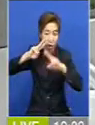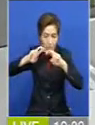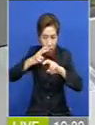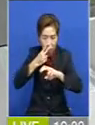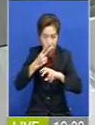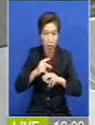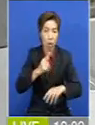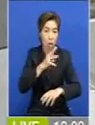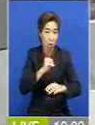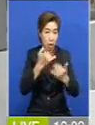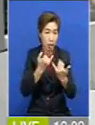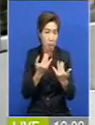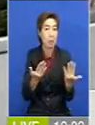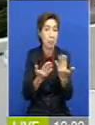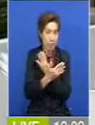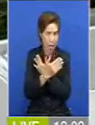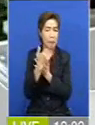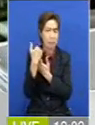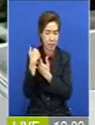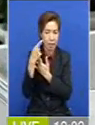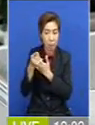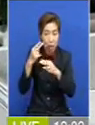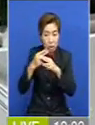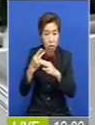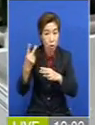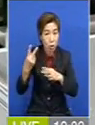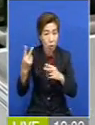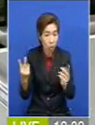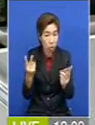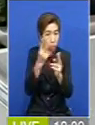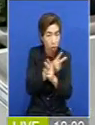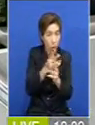ปรับครม.ครั้งนี้จะเกิดขึ้นแน่ๆค่ะแต่ว่าจะมีชื่อของ2นายทหาร